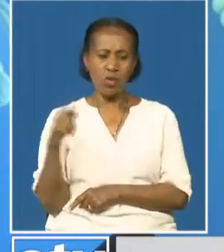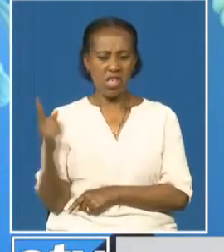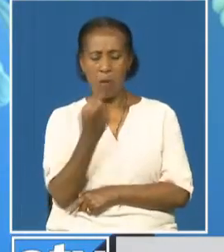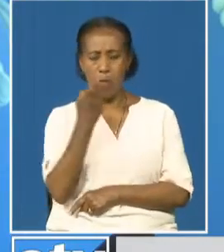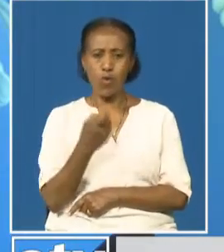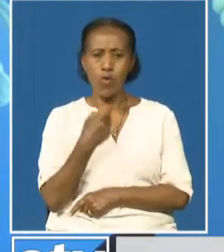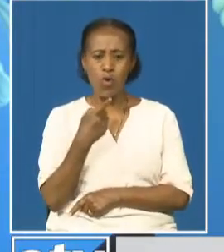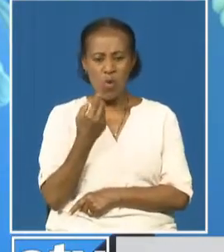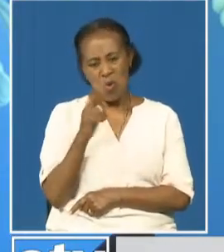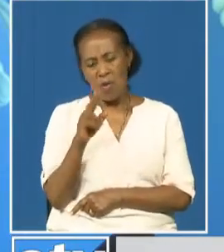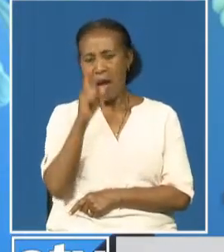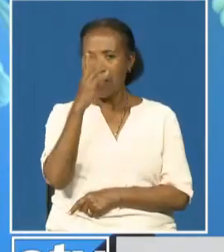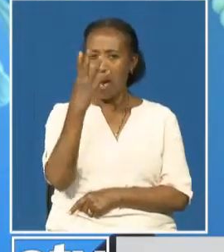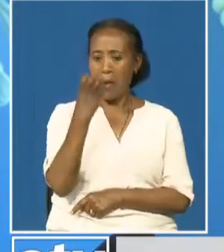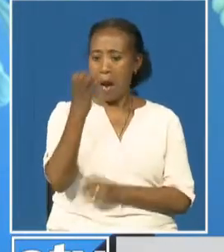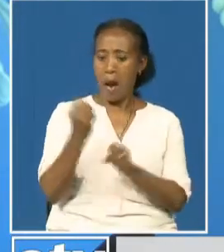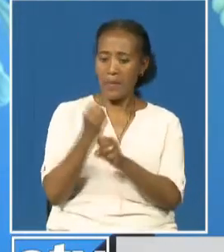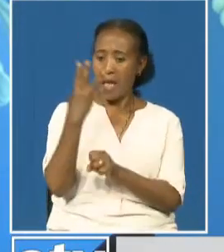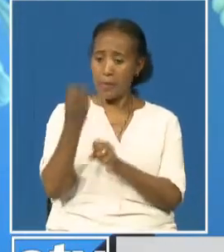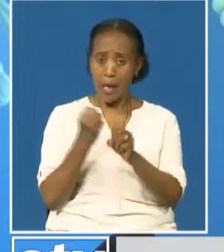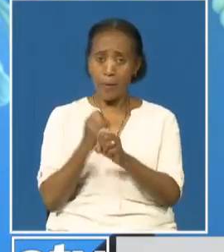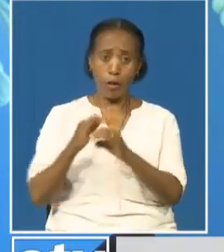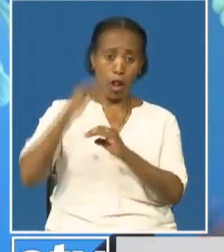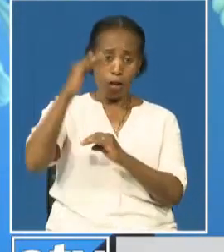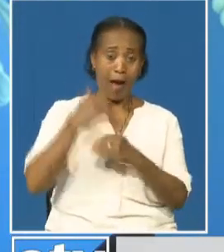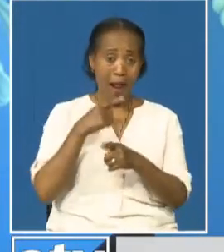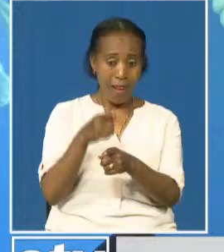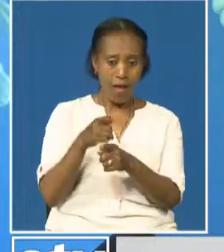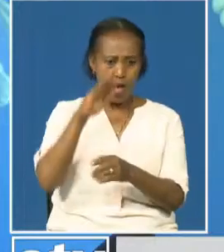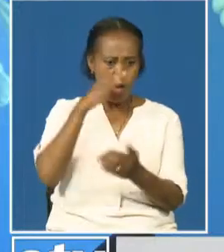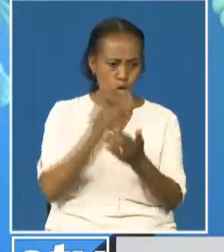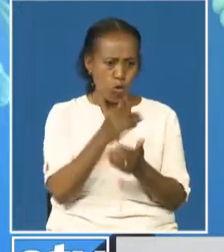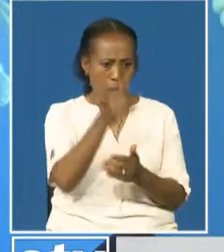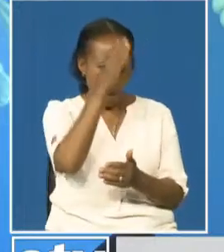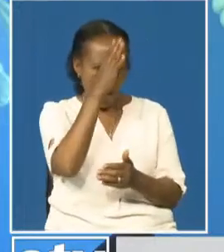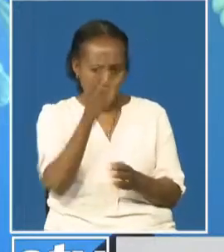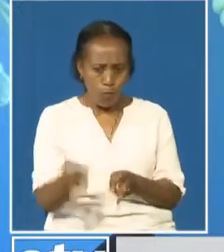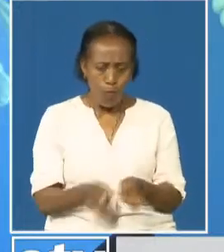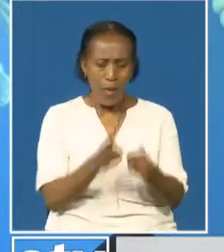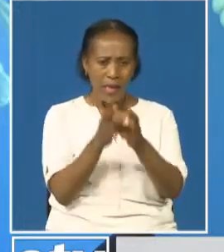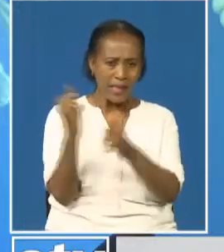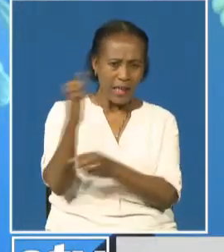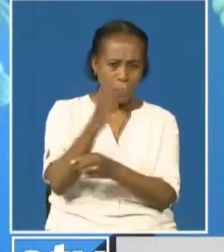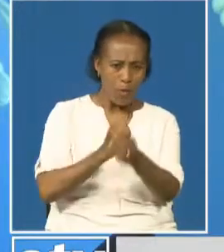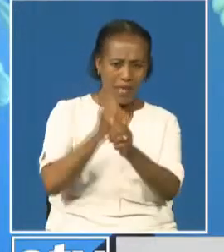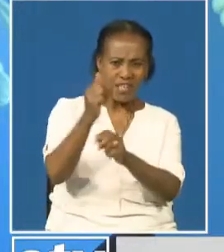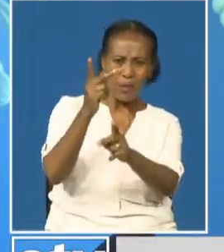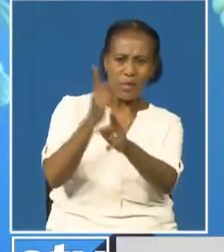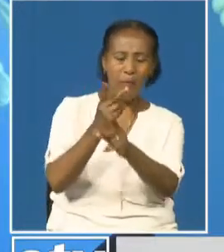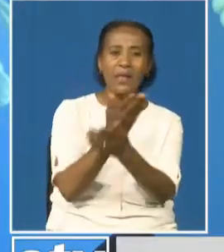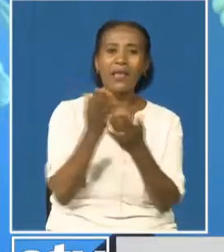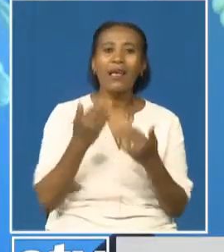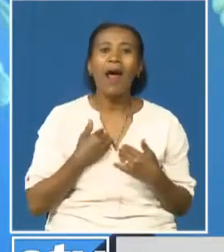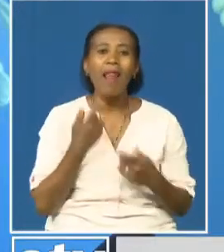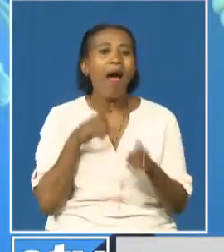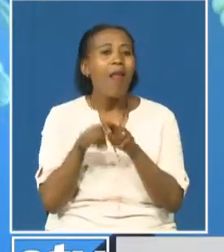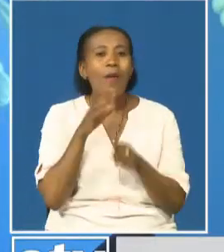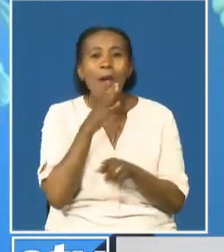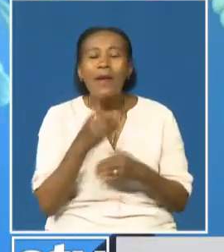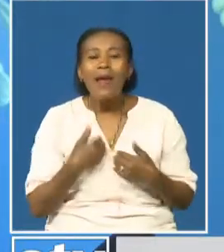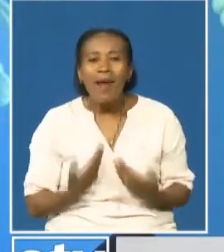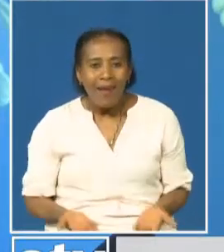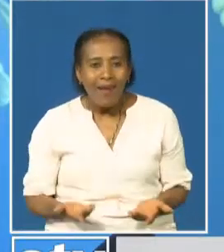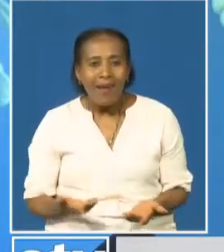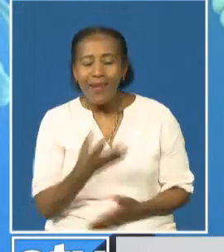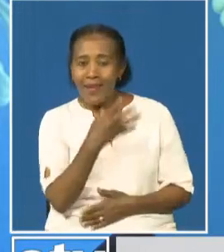እንደሚሆኑት ወይም አንድ የ40 ዓመት የ50 ዓመት ሰው ካለ ትልቅ ልጁም ልክ በአባቱ መንገድ ቀኑን እንዲያሳልፍ የመጠበቅ ነገር አለ፣ አለመግባባት አለ